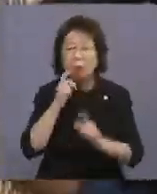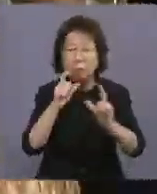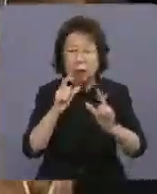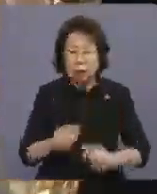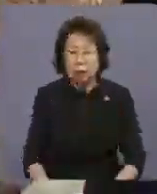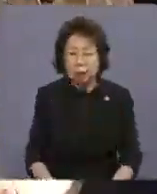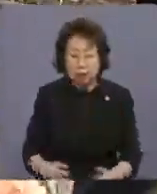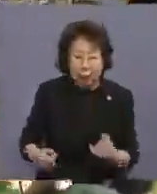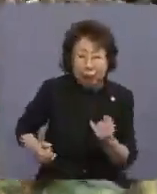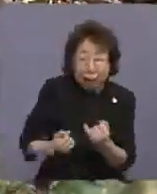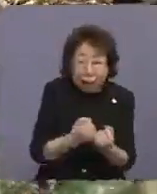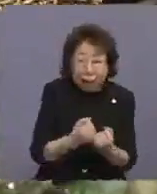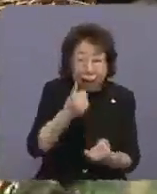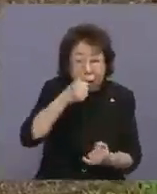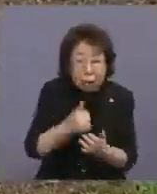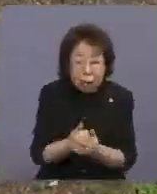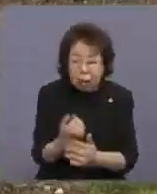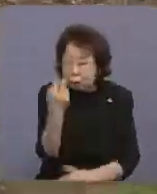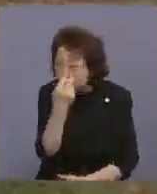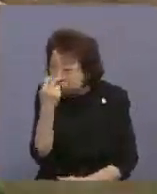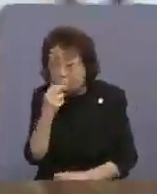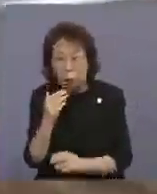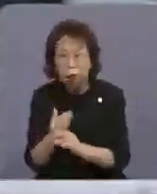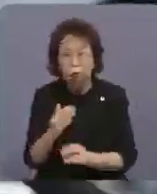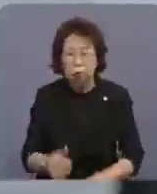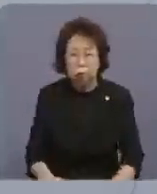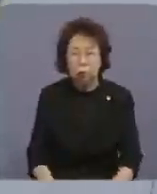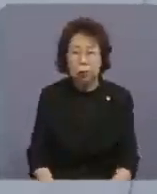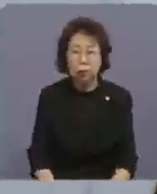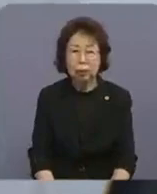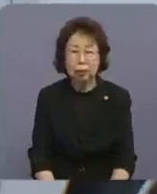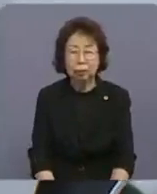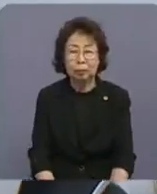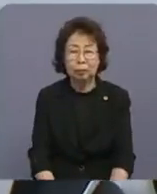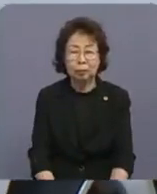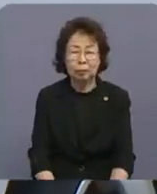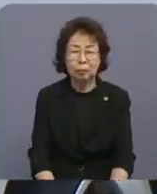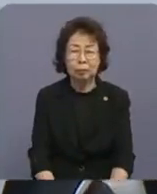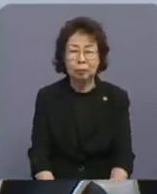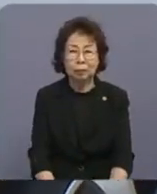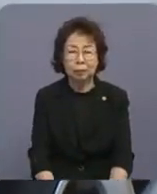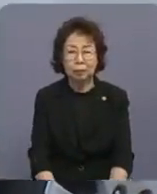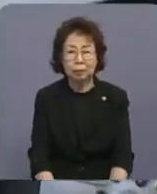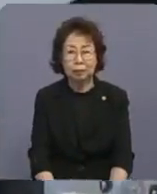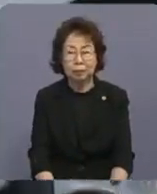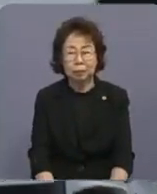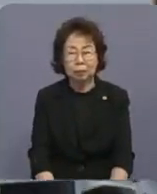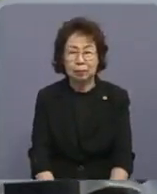아동학대 치사 혐의로 입건돼 조사를 받고 있습니다. KBS 뉴스 김옥천입니다.